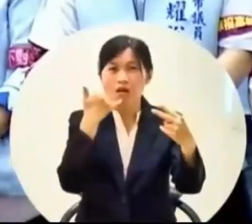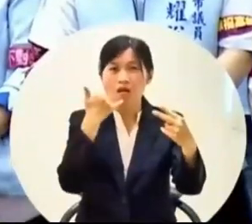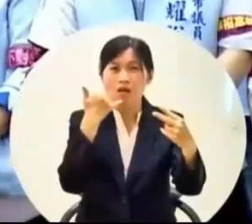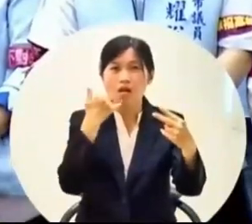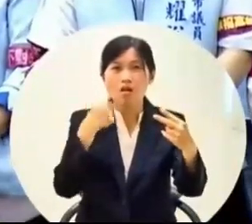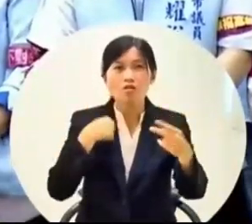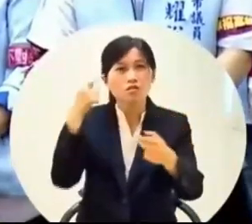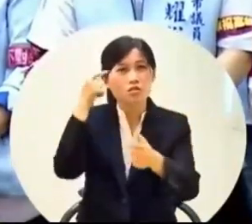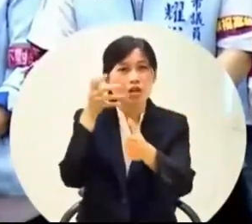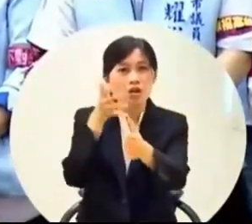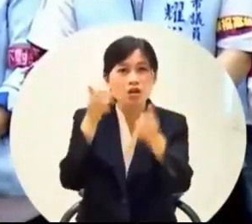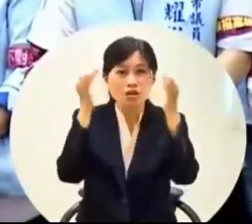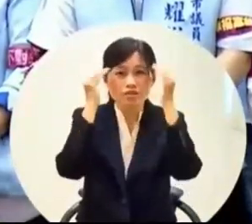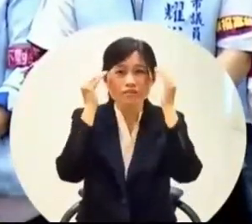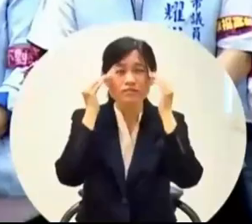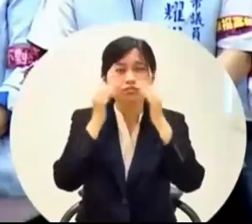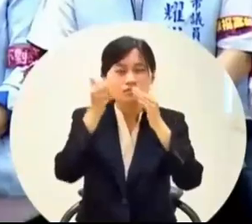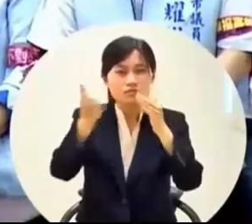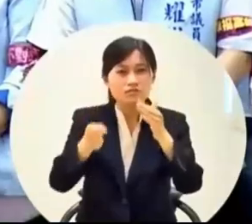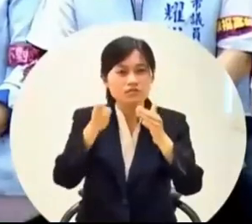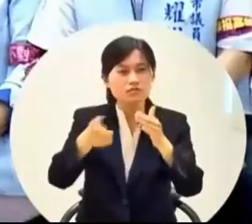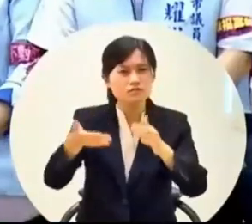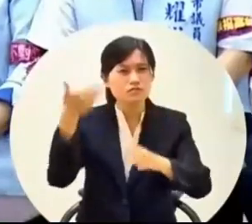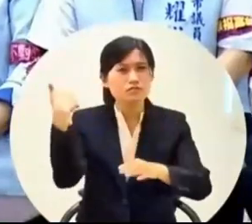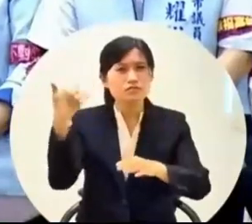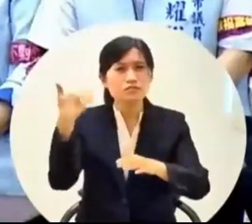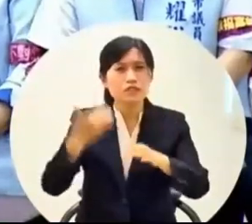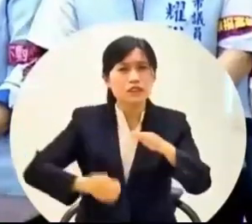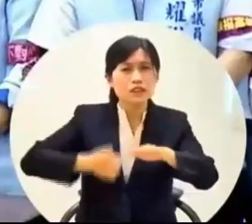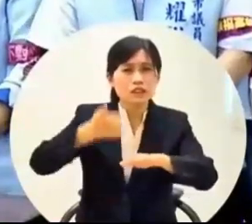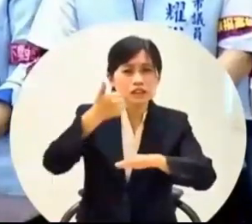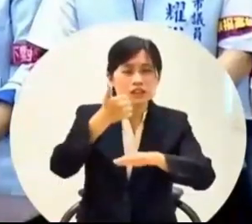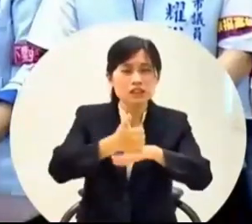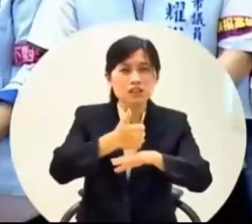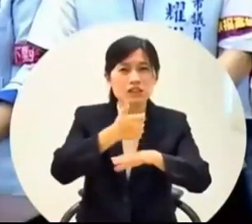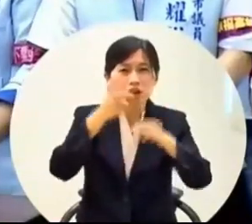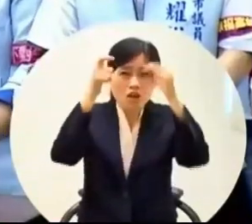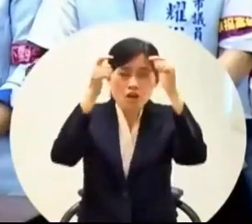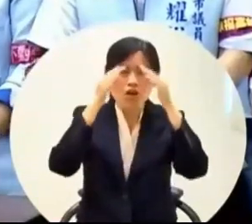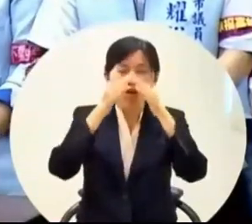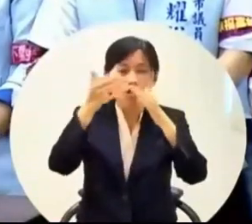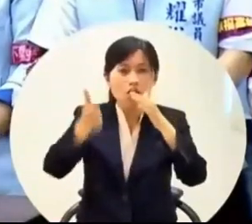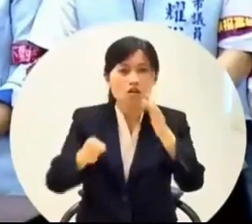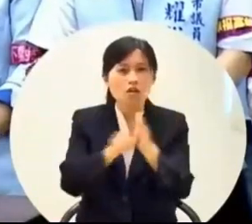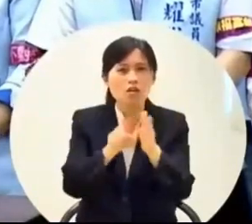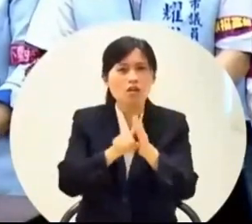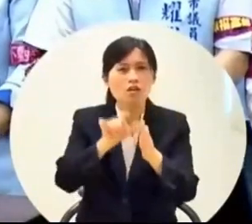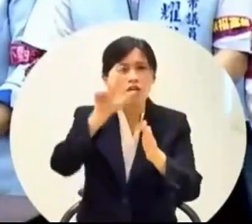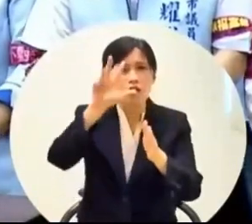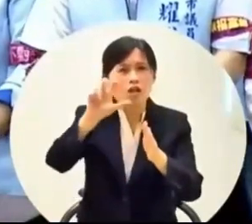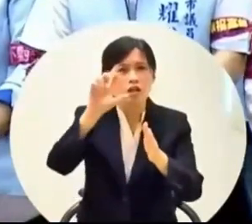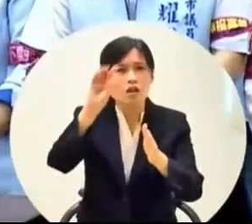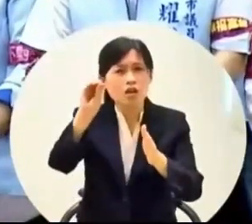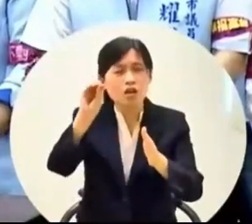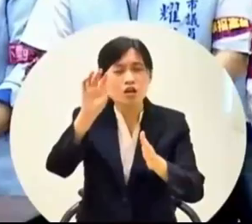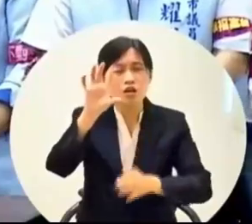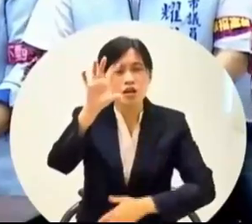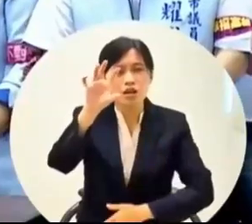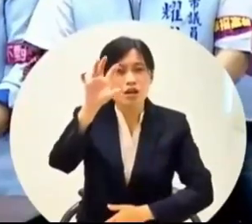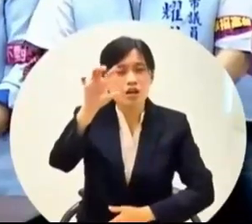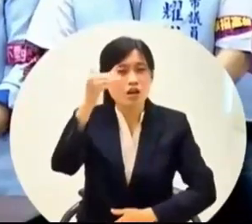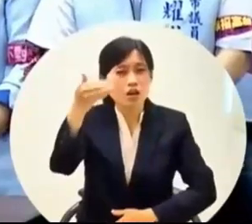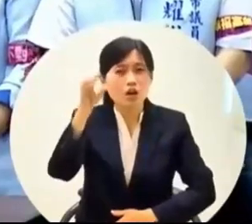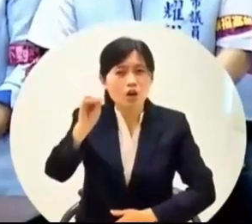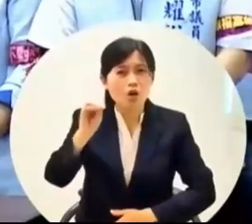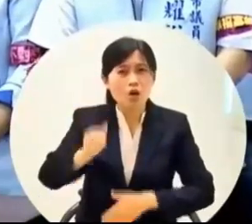长啊，市长你在当选市长的时候，高雄市民有89万的选票支持你当选的